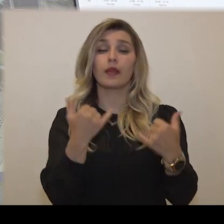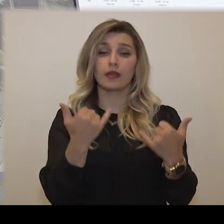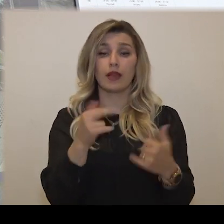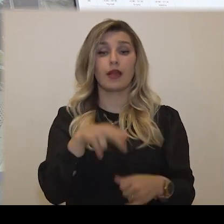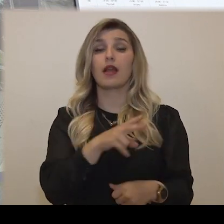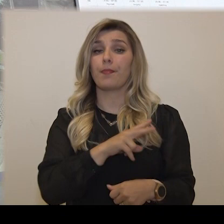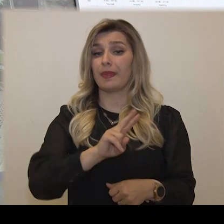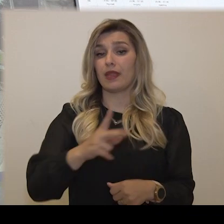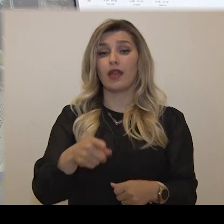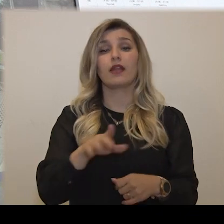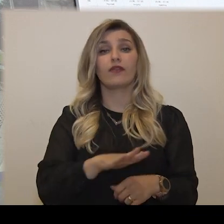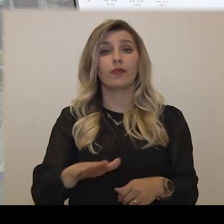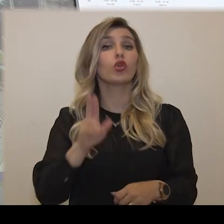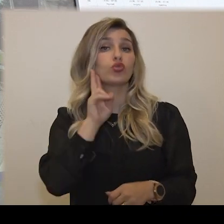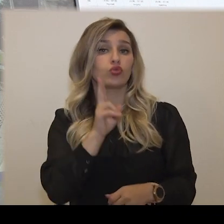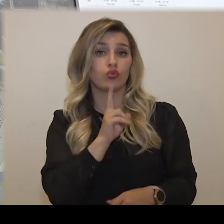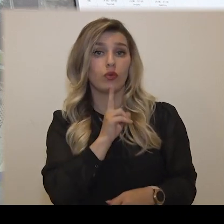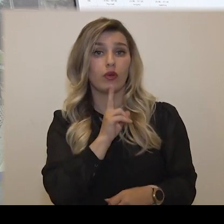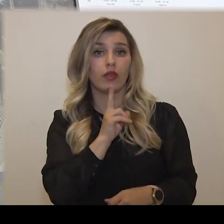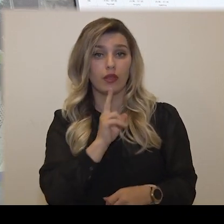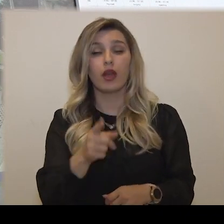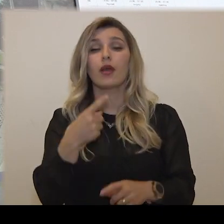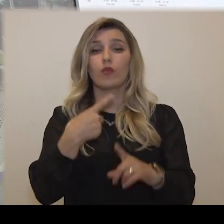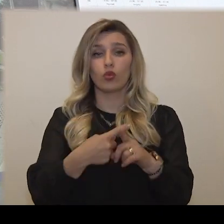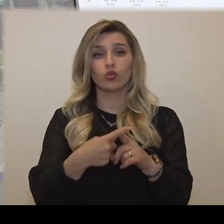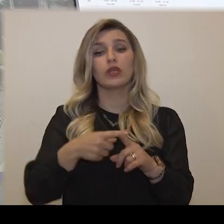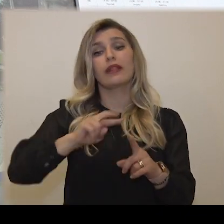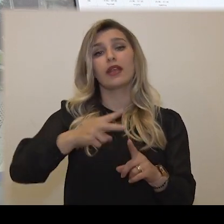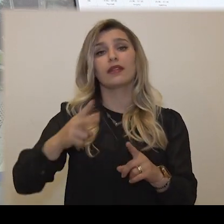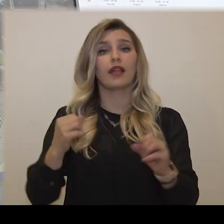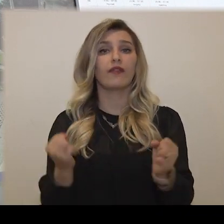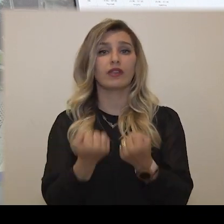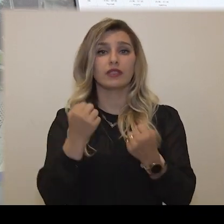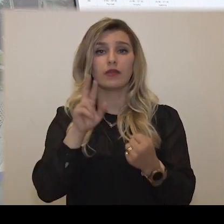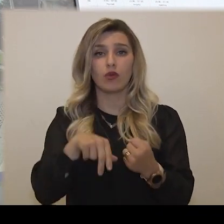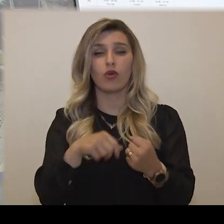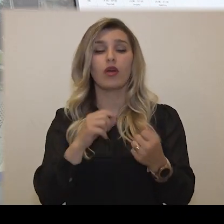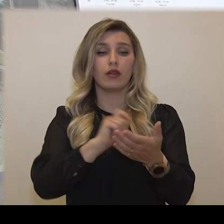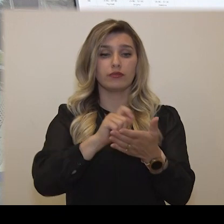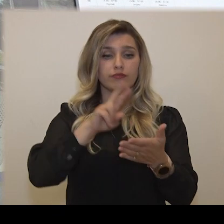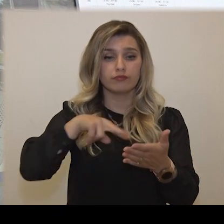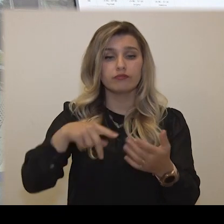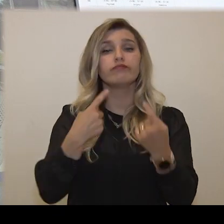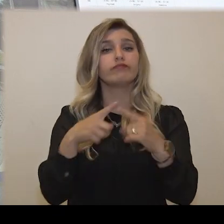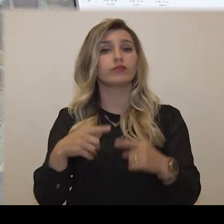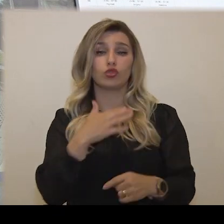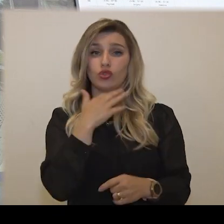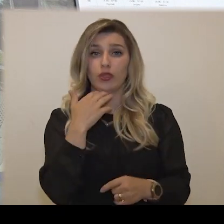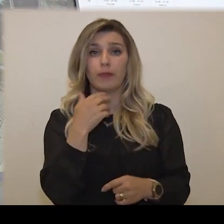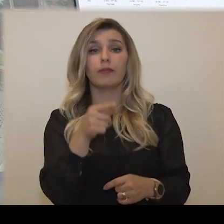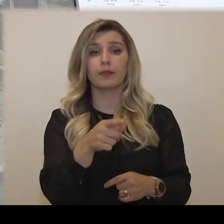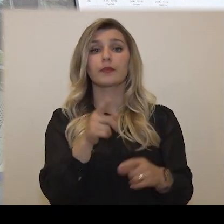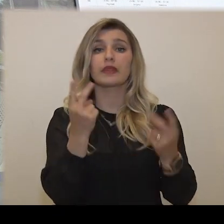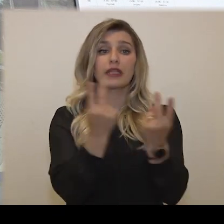fishta, do thotë që nuk mund të kalojnë pragun, apo ku thatë ju që kanë edhe vështërsi në shkrim leximi. Për shkak se natyrës të në fëmijëve nuk